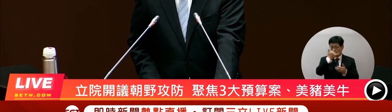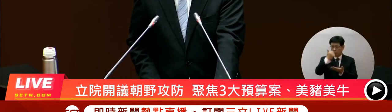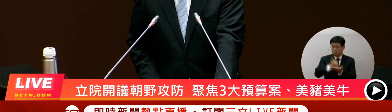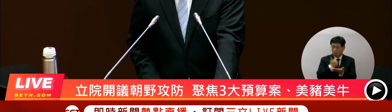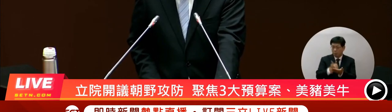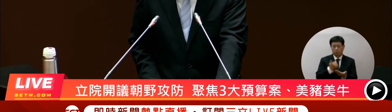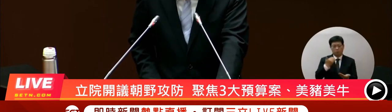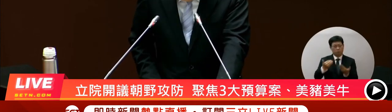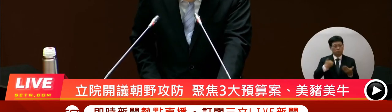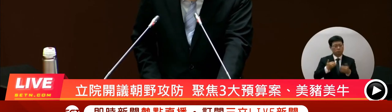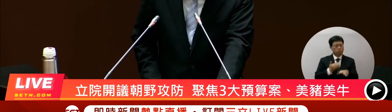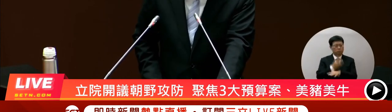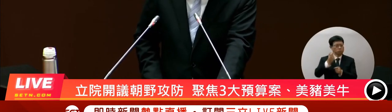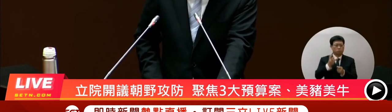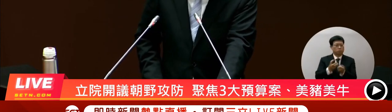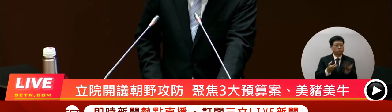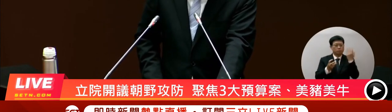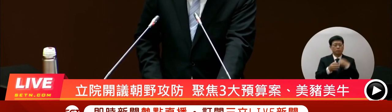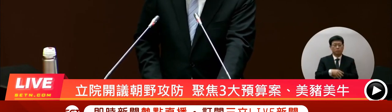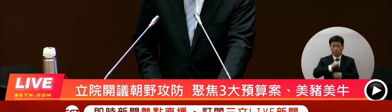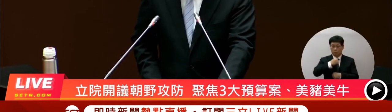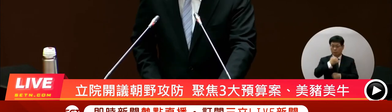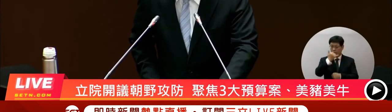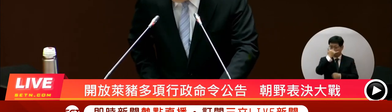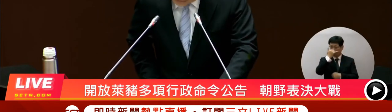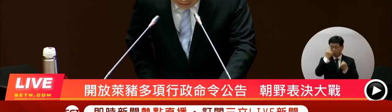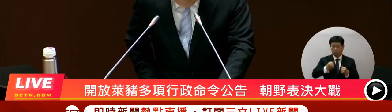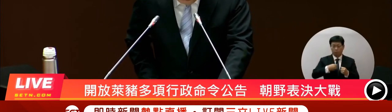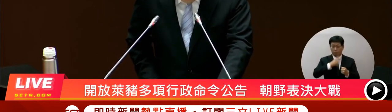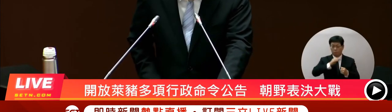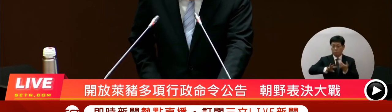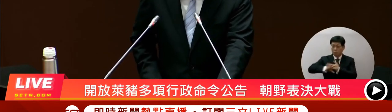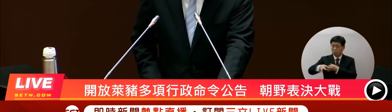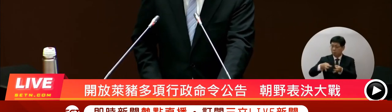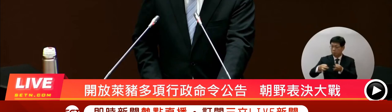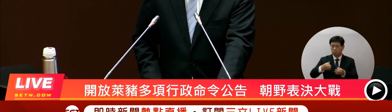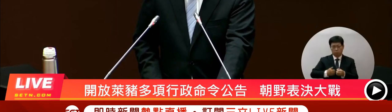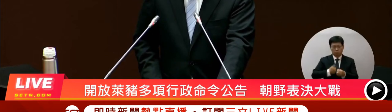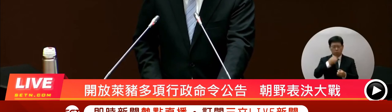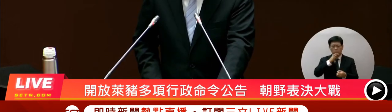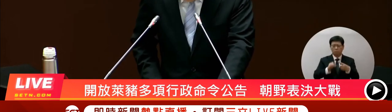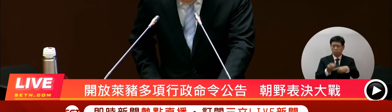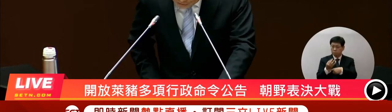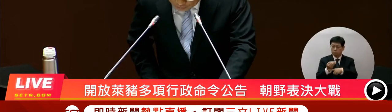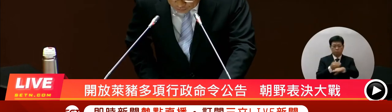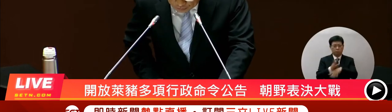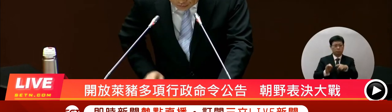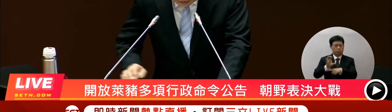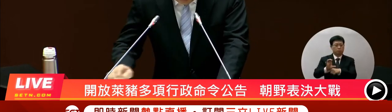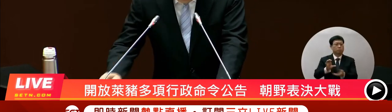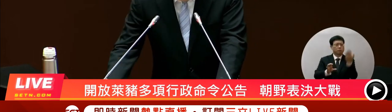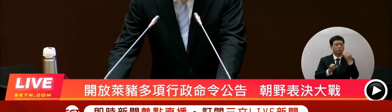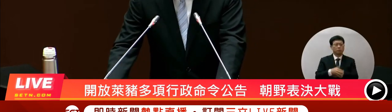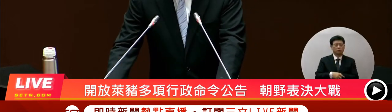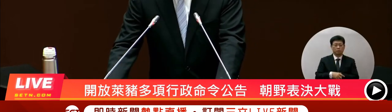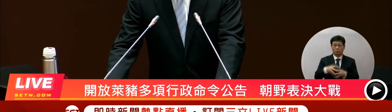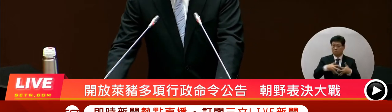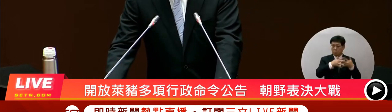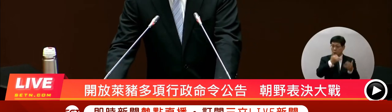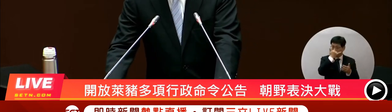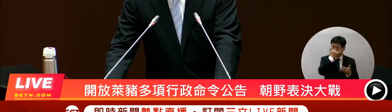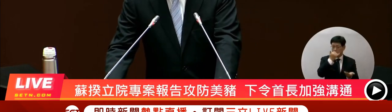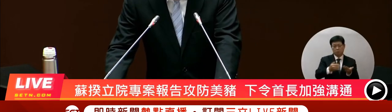超过30年，台湾猪在市场占的比例超过90%，而美猪